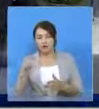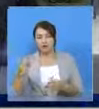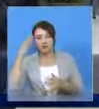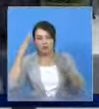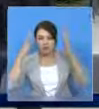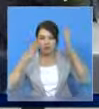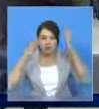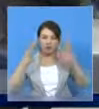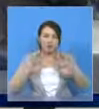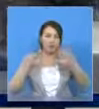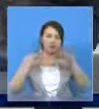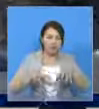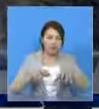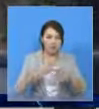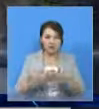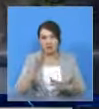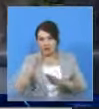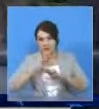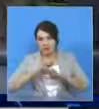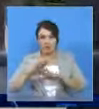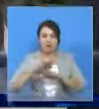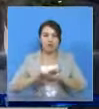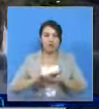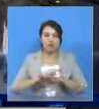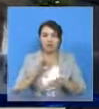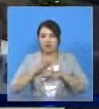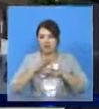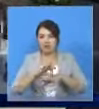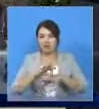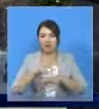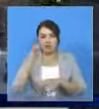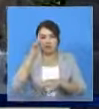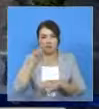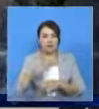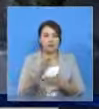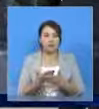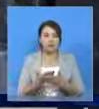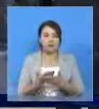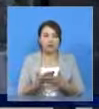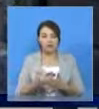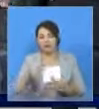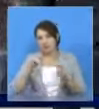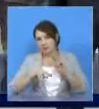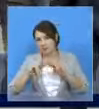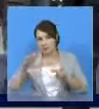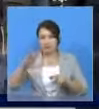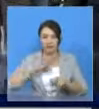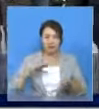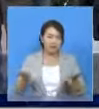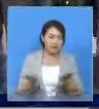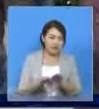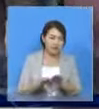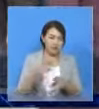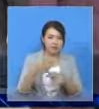oyun prezidentke de elge de hükümetke de jetkide biletin onun minezi bol. Sondan da